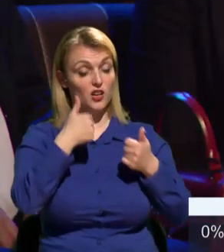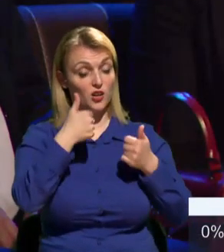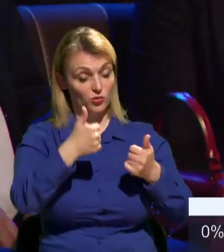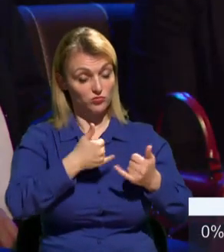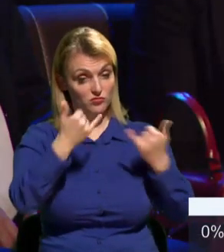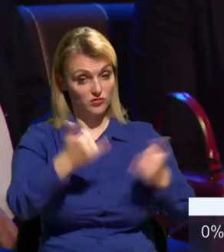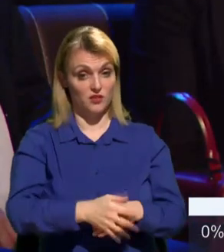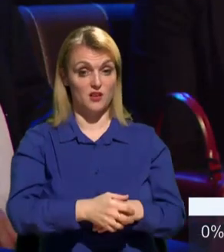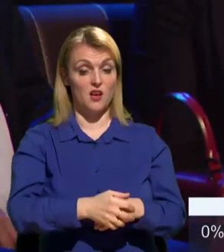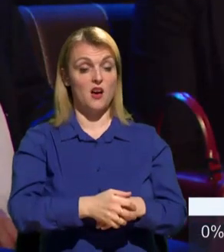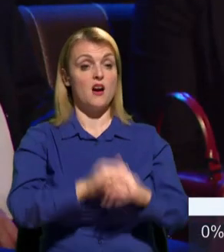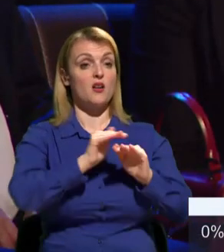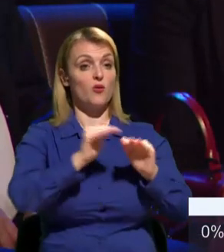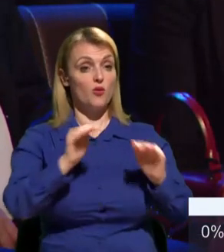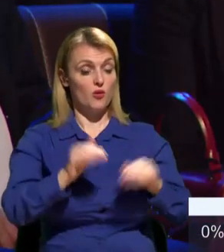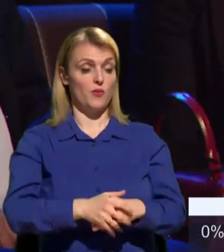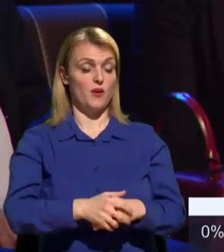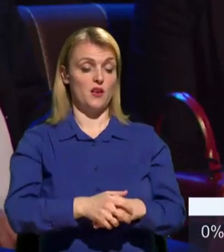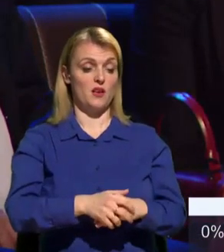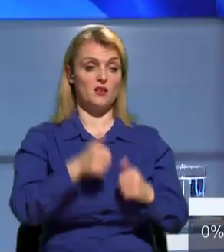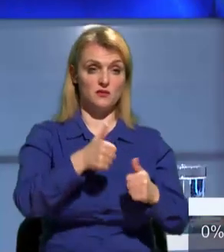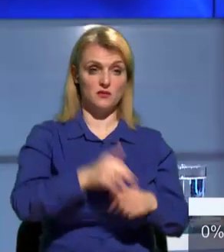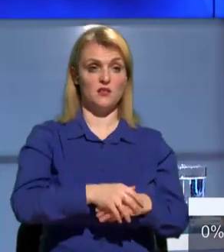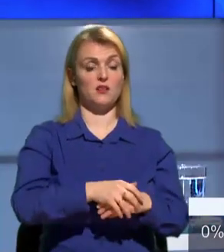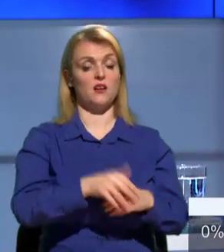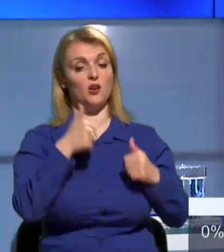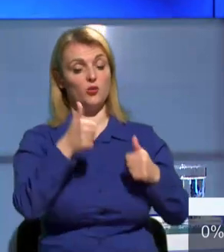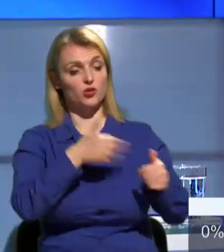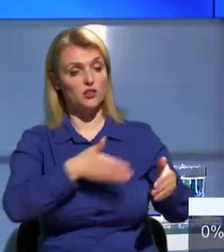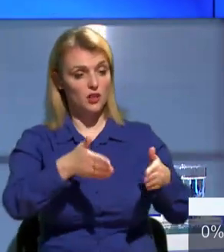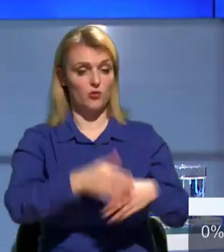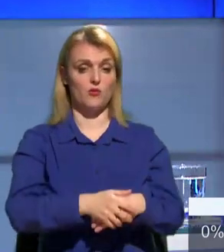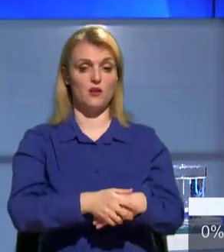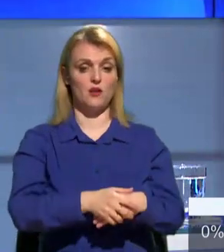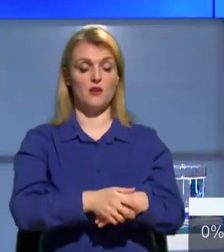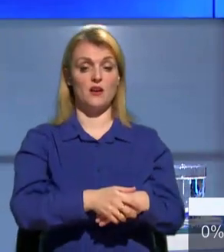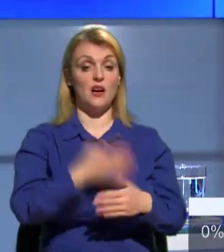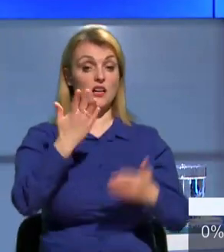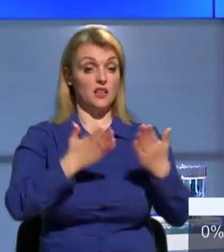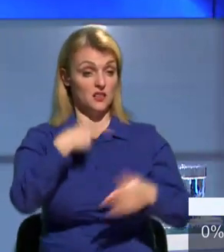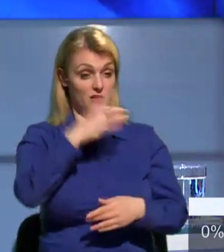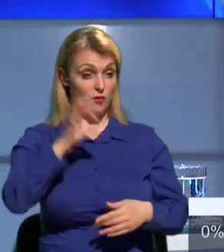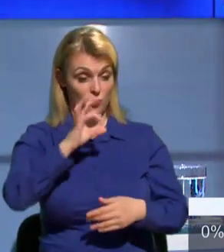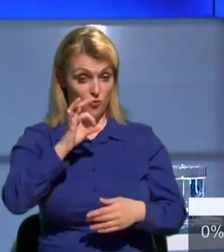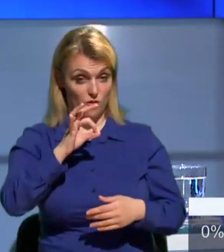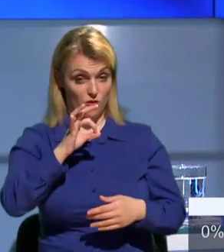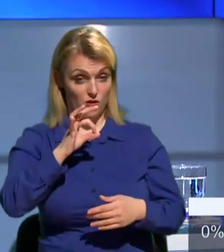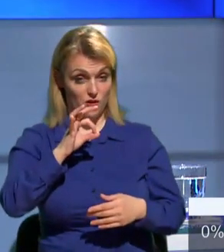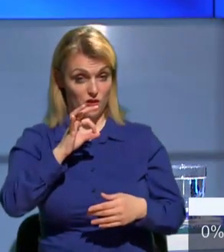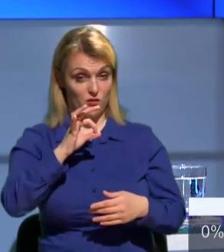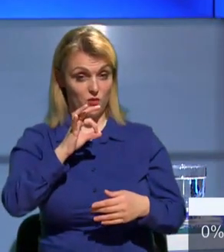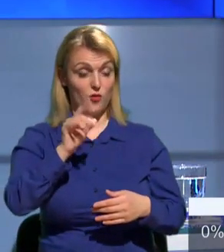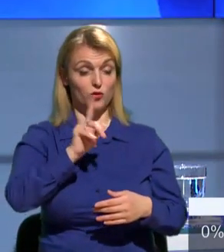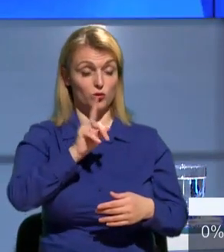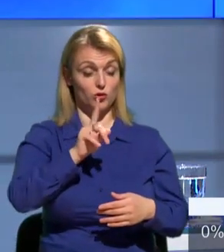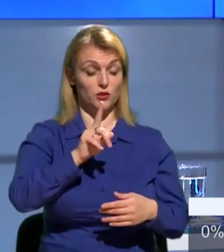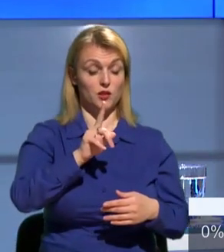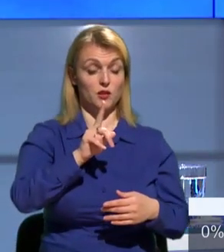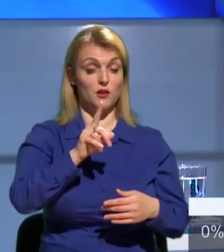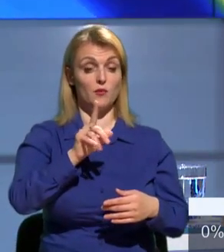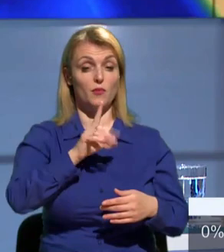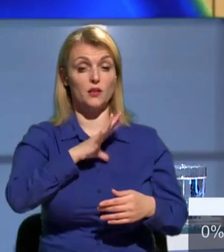cu copii merită sprijin, la Usatăi, planul de modernizare a Moldovei. Și dacă e să vorbim după despre prioritățile care au